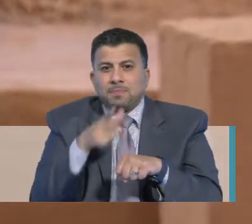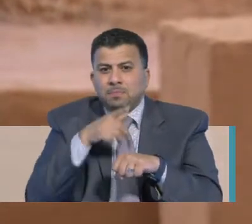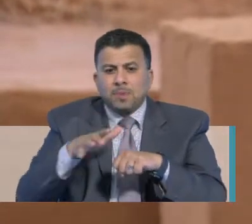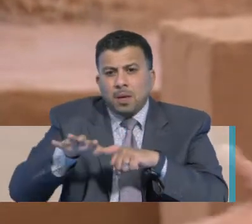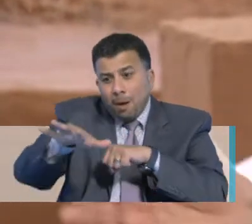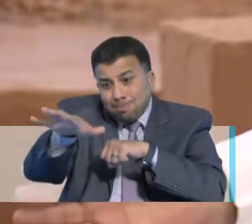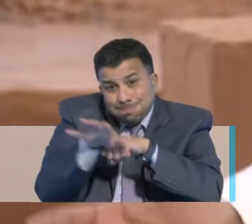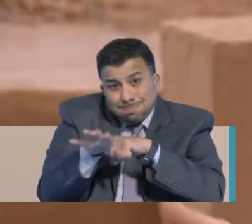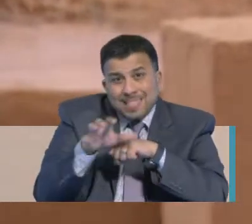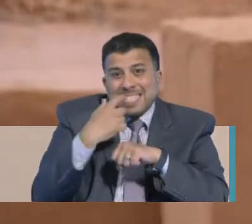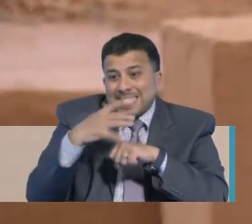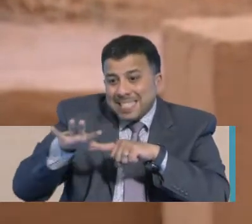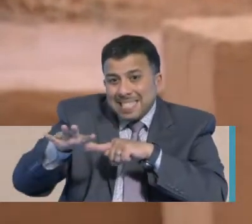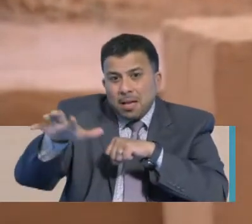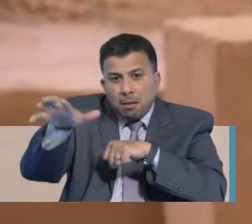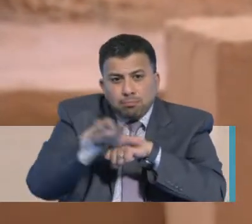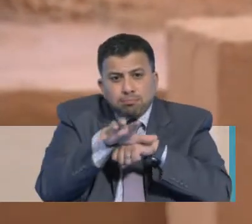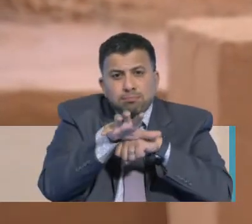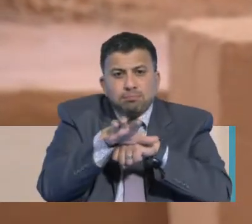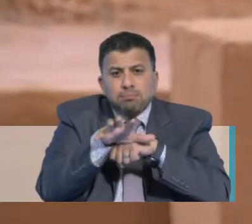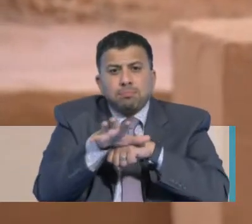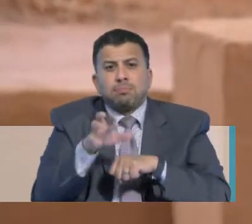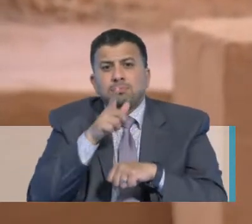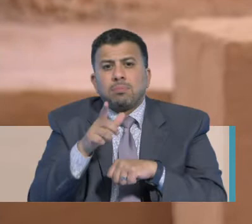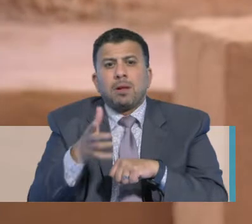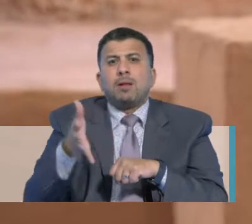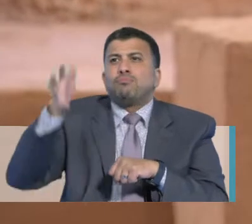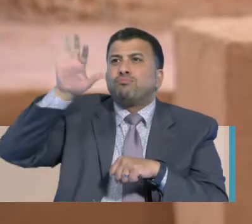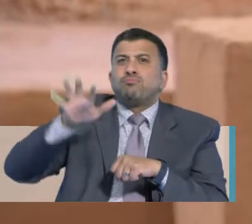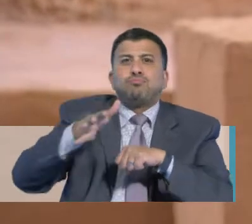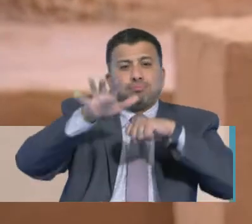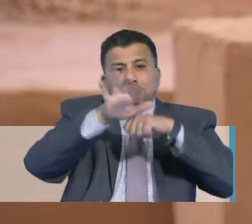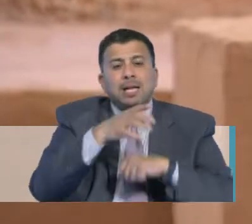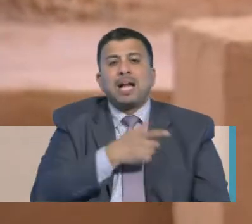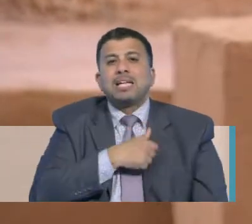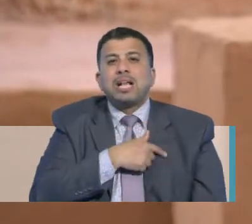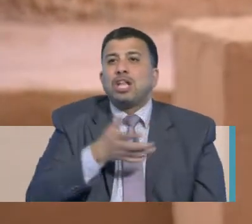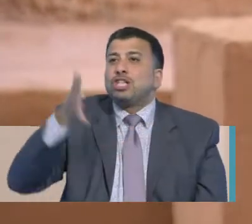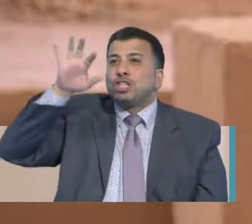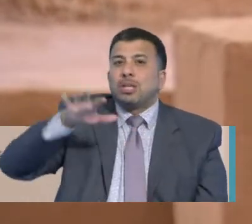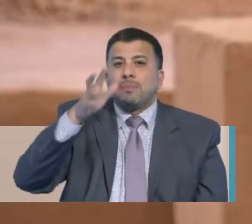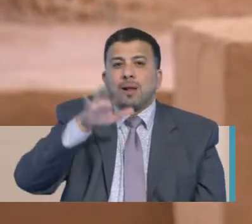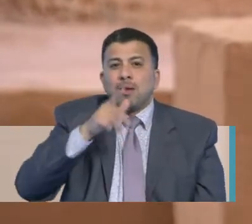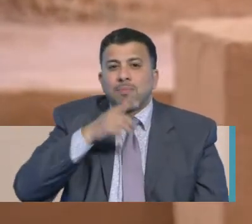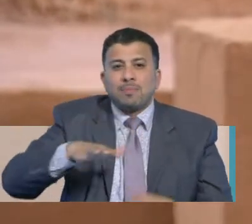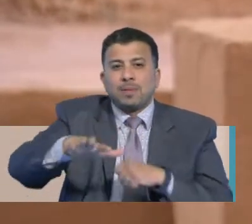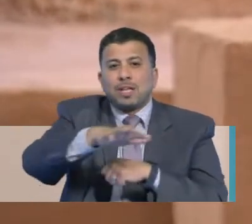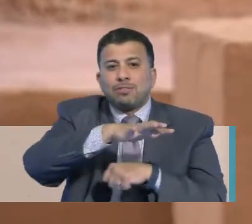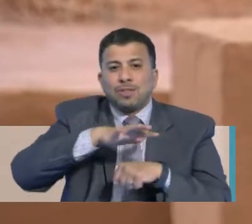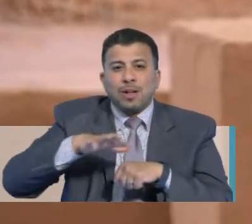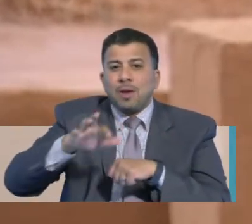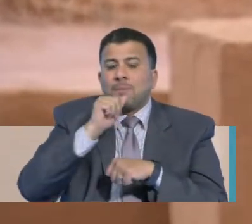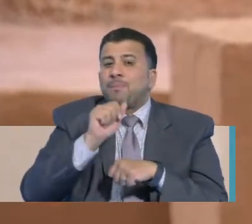وكشطت الساحل ودفعت في جبالها ملايين. الآن شبه الجزيرة الهندية